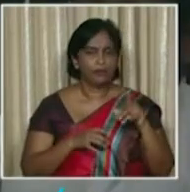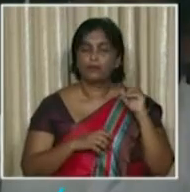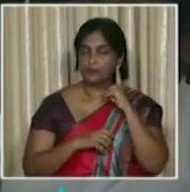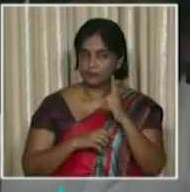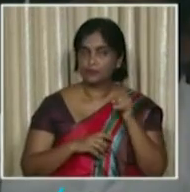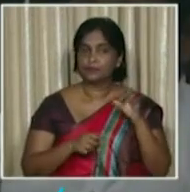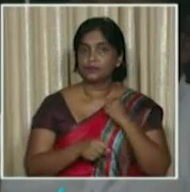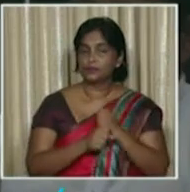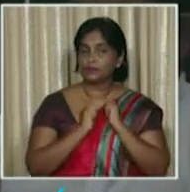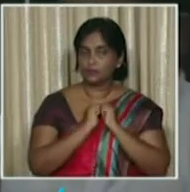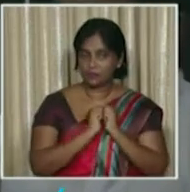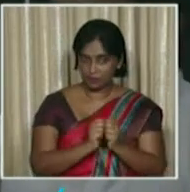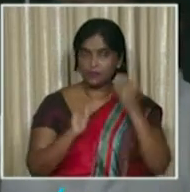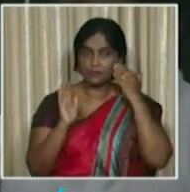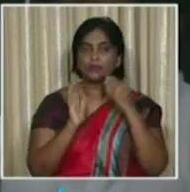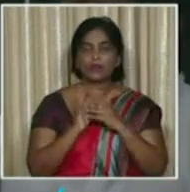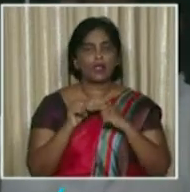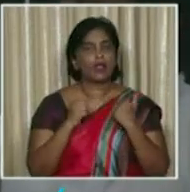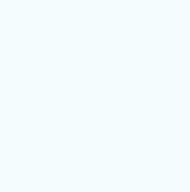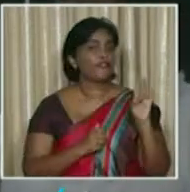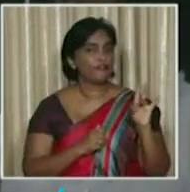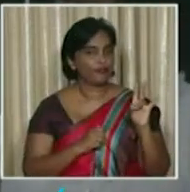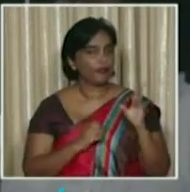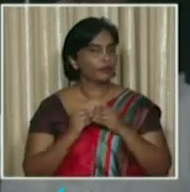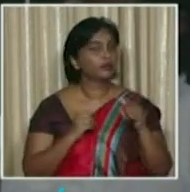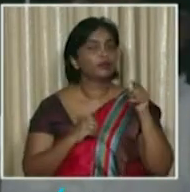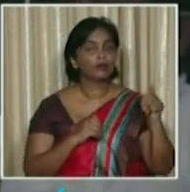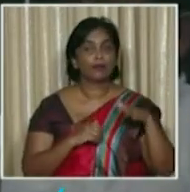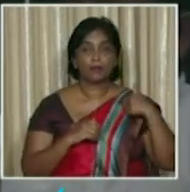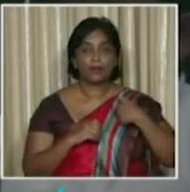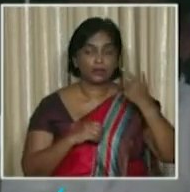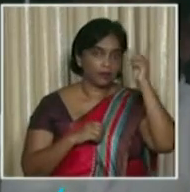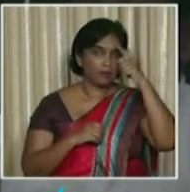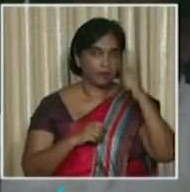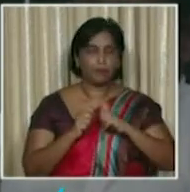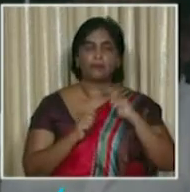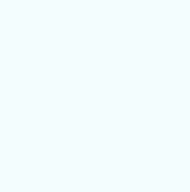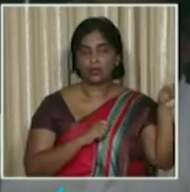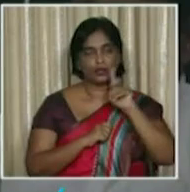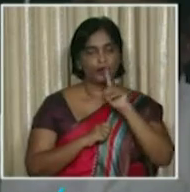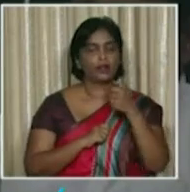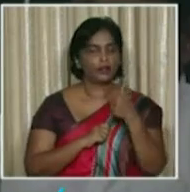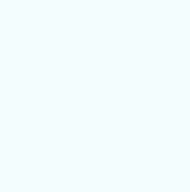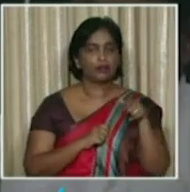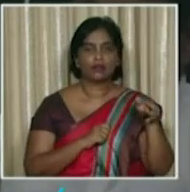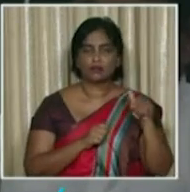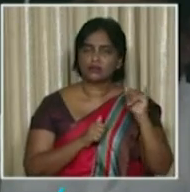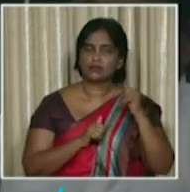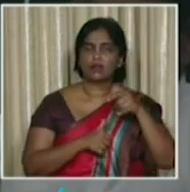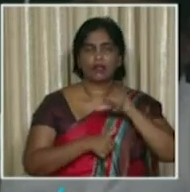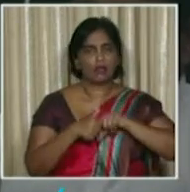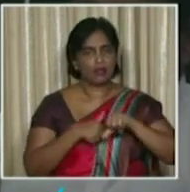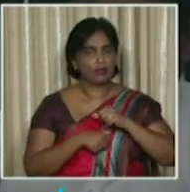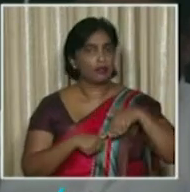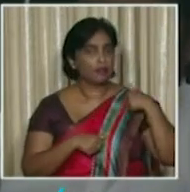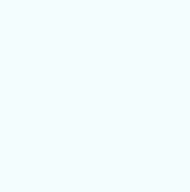මේ රාජ්‍ය සේවකයන් පිළිබඳව අප්‍රේල් 25 වෙනකන් ඒගොල්ලන්ගේ මූලික වැටුප ගෙව්වා ඔබතුමා කිව්ව කාරණේ මේ යම් ආයතන ප්‍රධානීන්ට